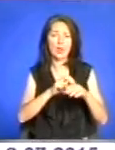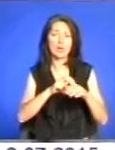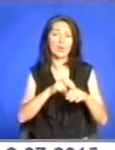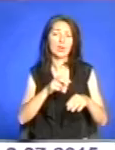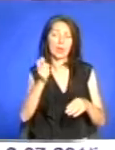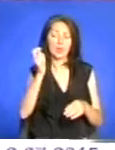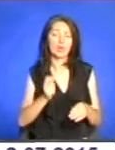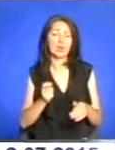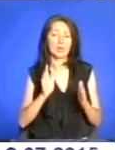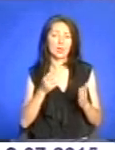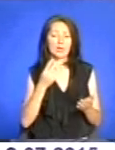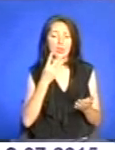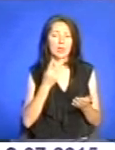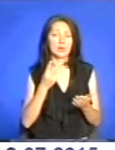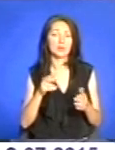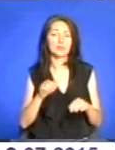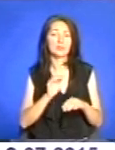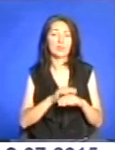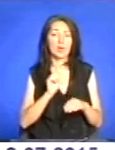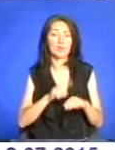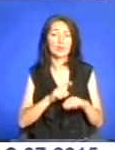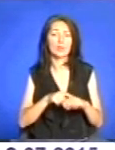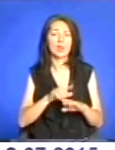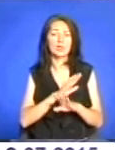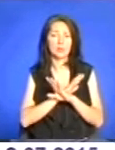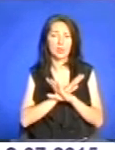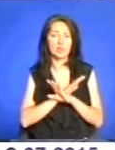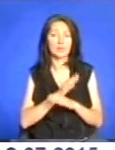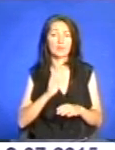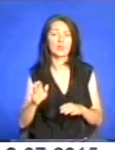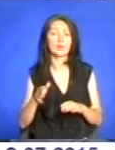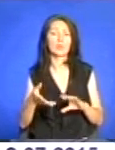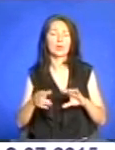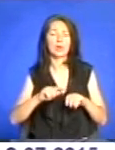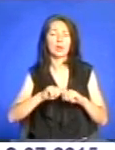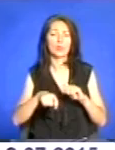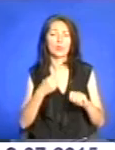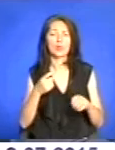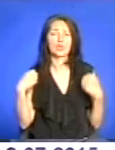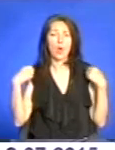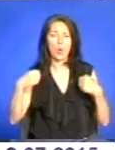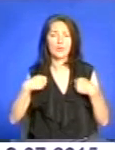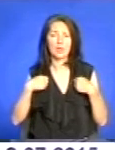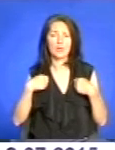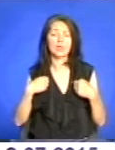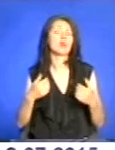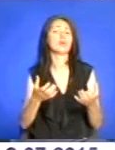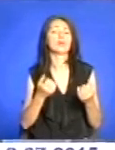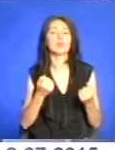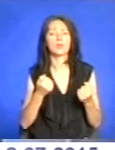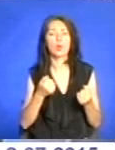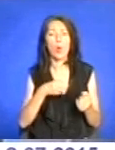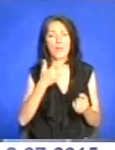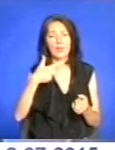лише констатували смерть. Наслідок горіння то нетривалого була пошкоджена одежа та отримано біля 30%